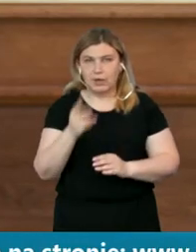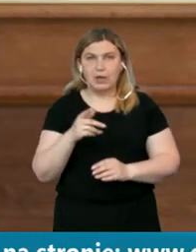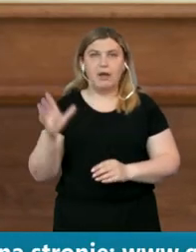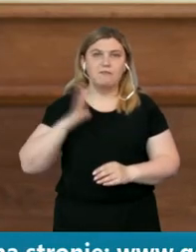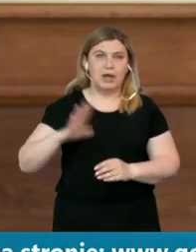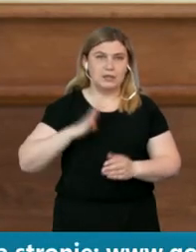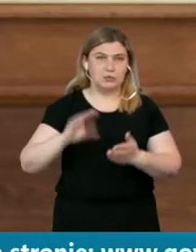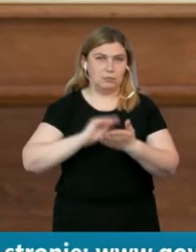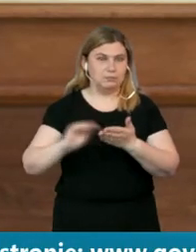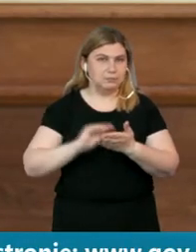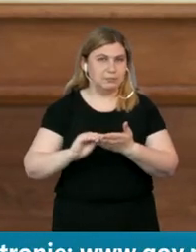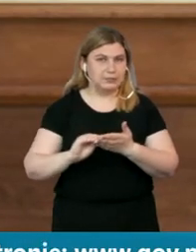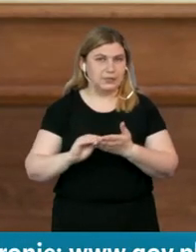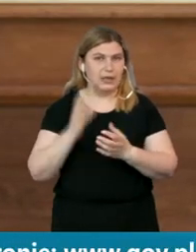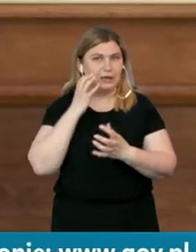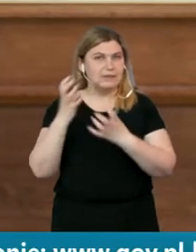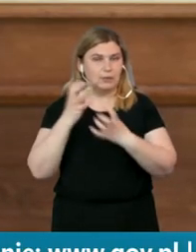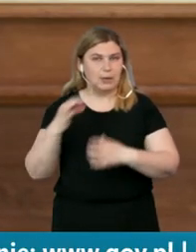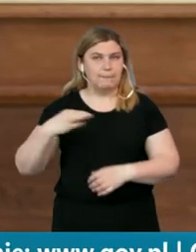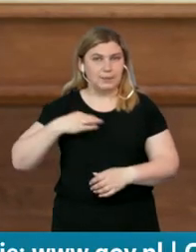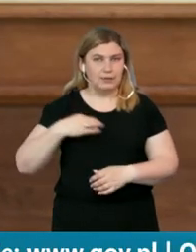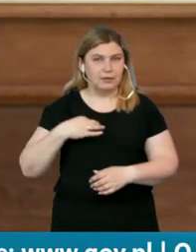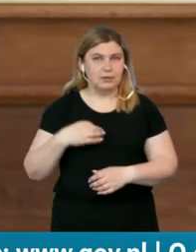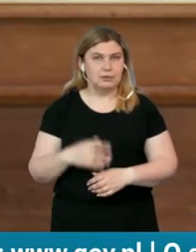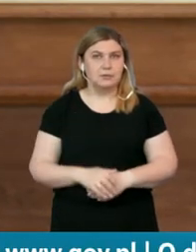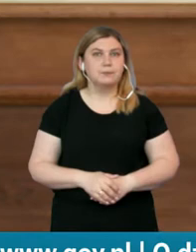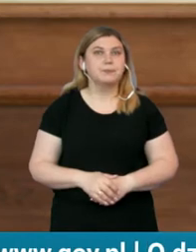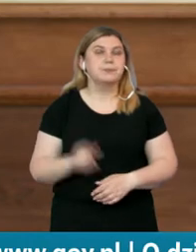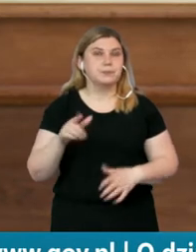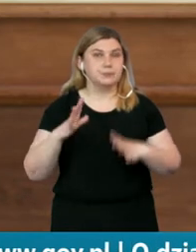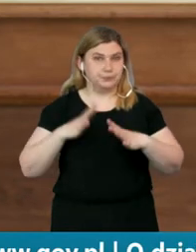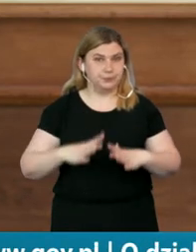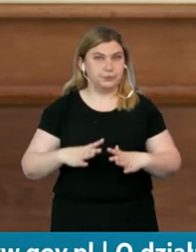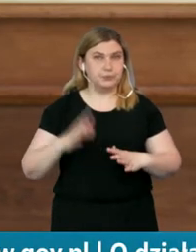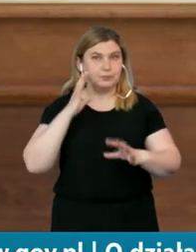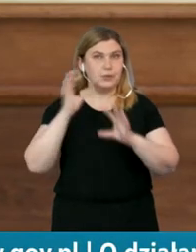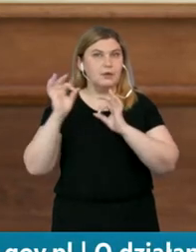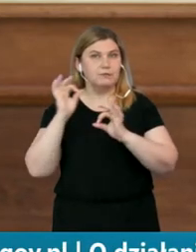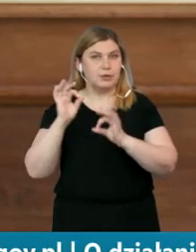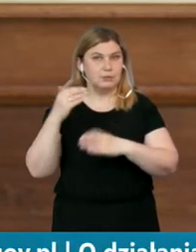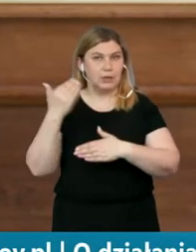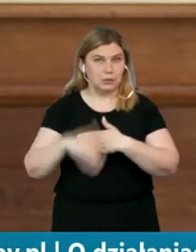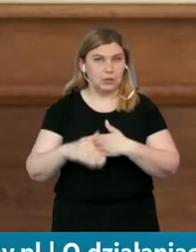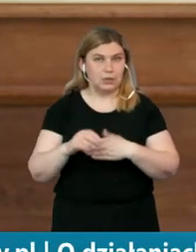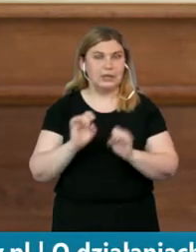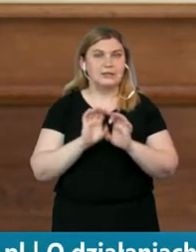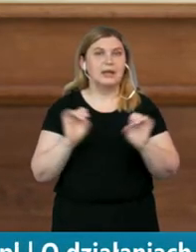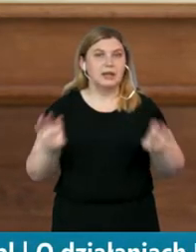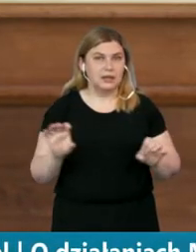te wiadomości prywatne. Powoli schodzimy z informacji dotyczących zakażeń